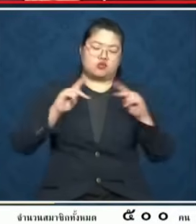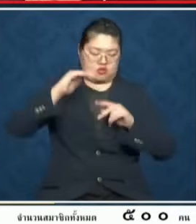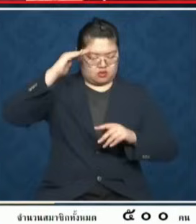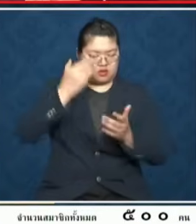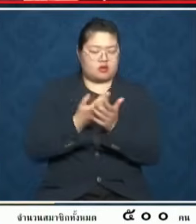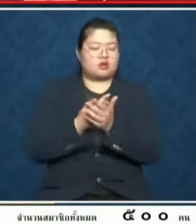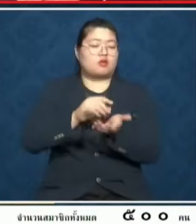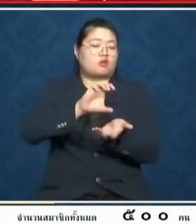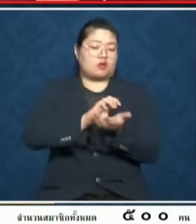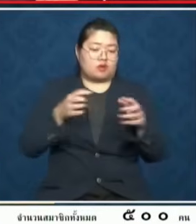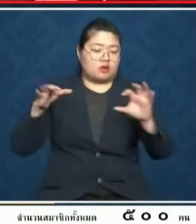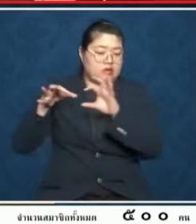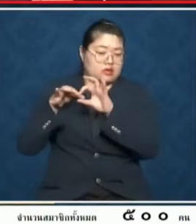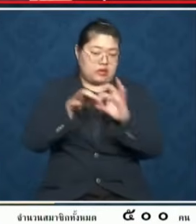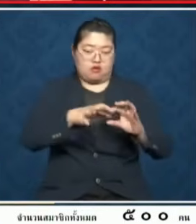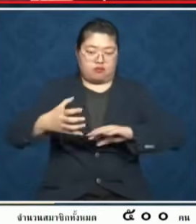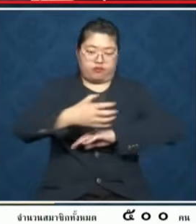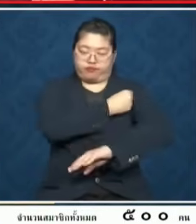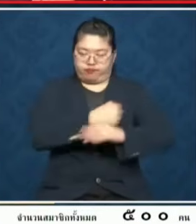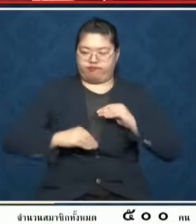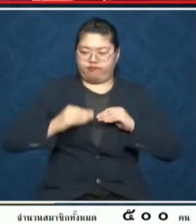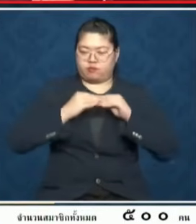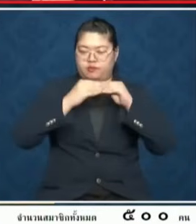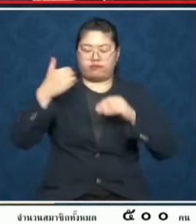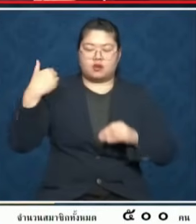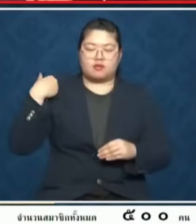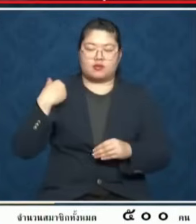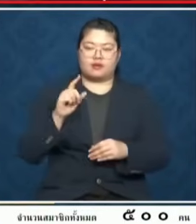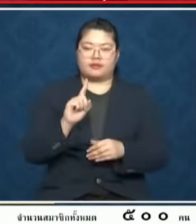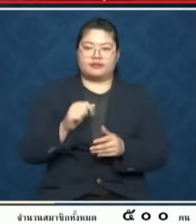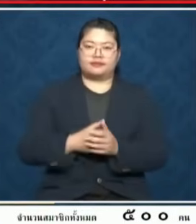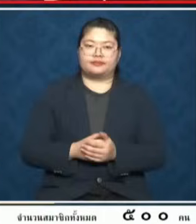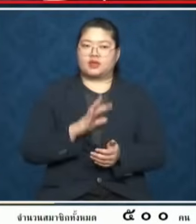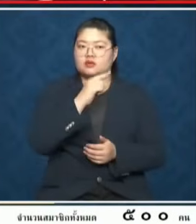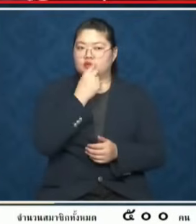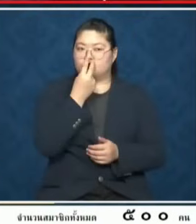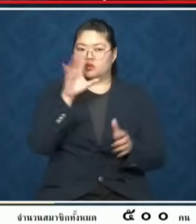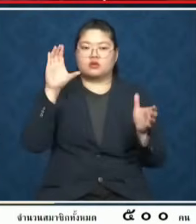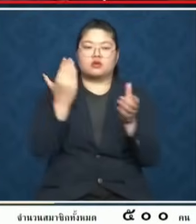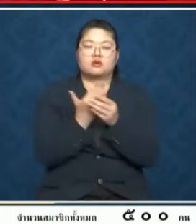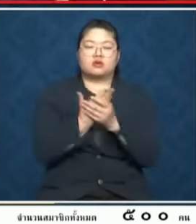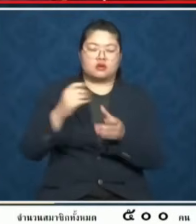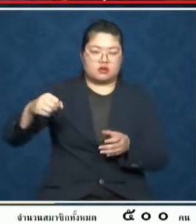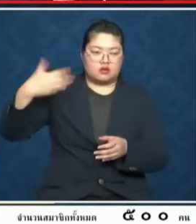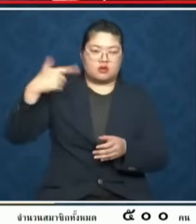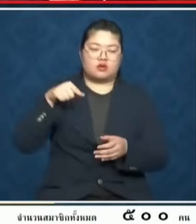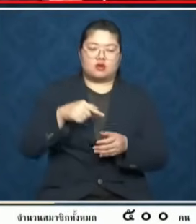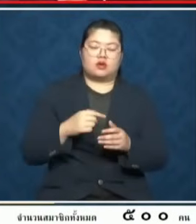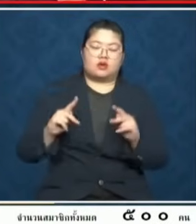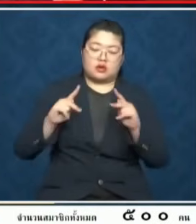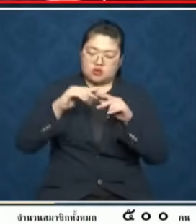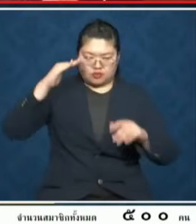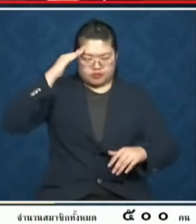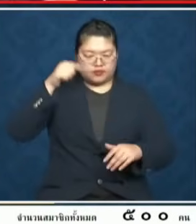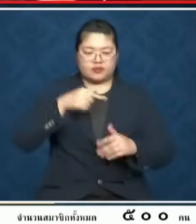รับสัมพันธ์กับอำนาจที่เพิ่มมากขึ้นด้วยค่ะท่านประธานคะแล้วถ้าดูจากสไลด์นะคะก็จะเห็นค่ะว่างบกลาโหม